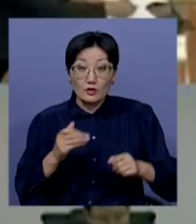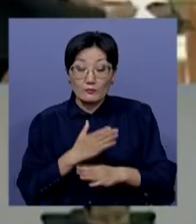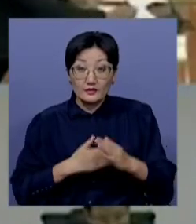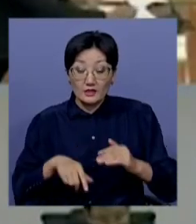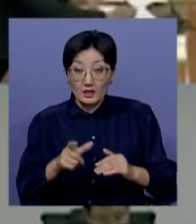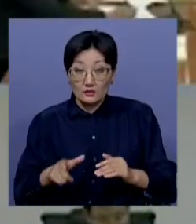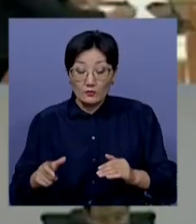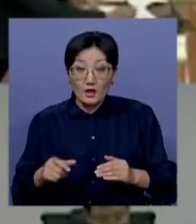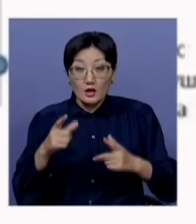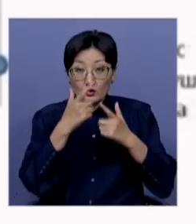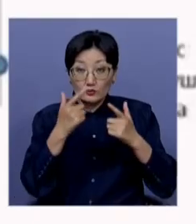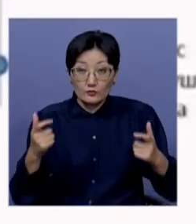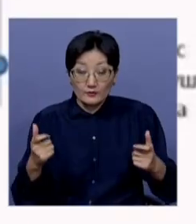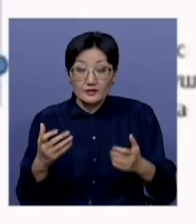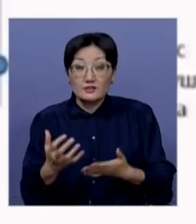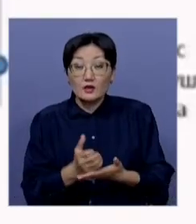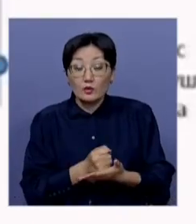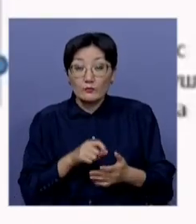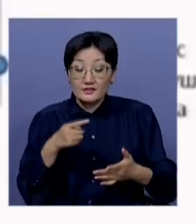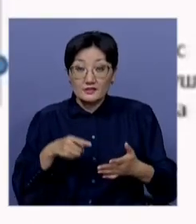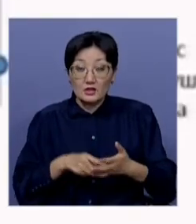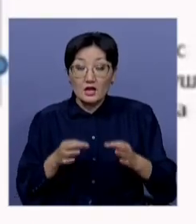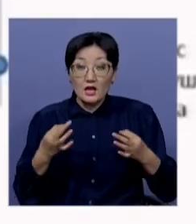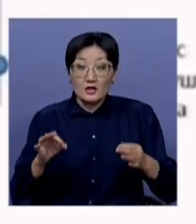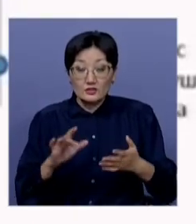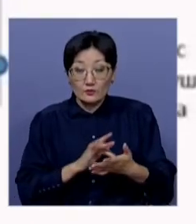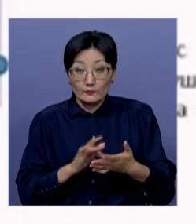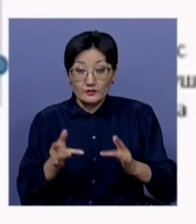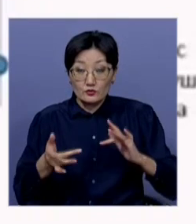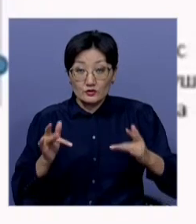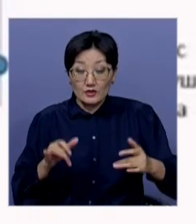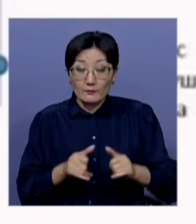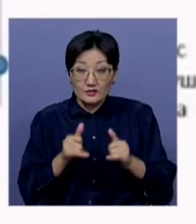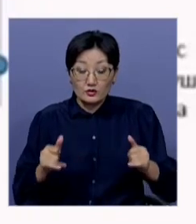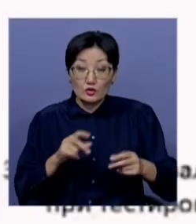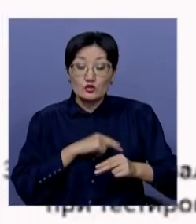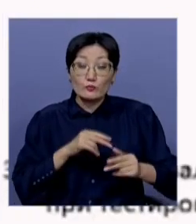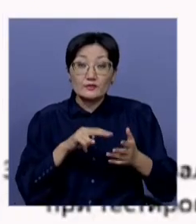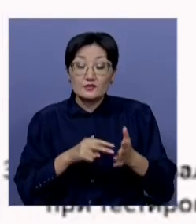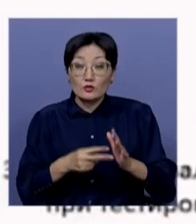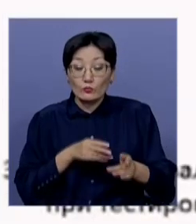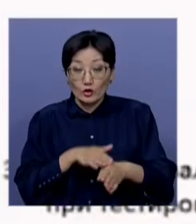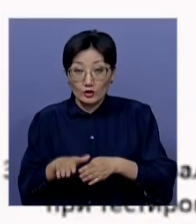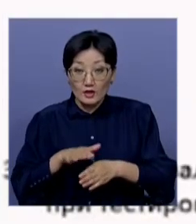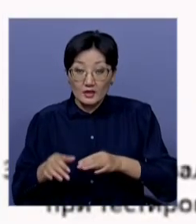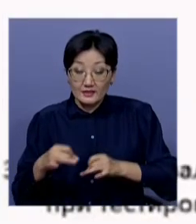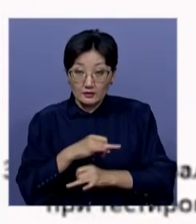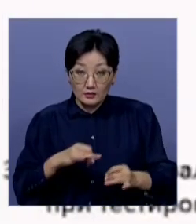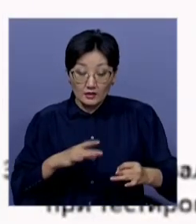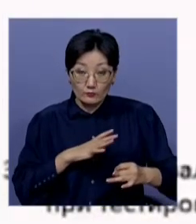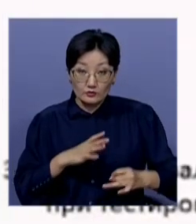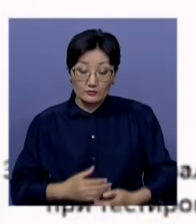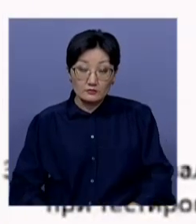шектеулі адамдардың ақпаратқа қол жеткізу мәселелері ашық бюджеттер порталын жетілдіру бойынша жұмыс жоспарының орындалуы талқыланған болатын.